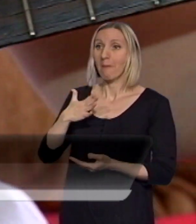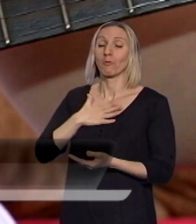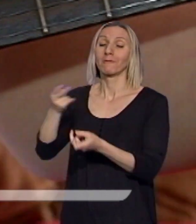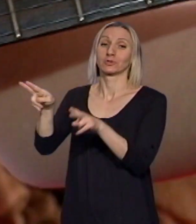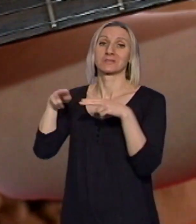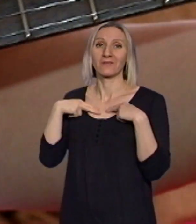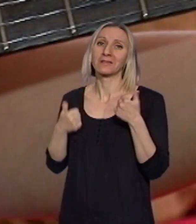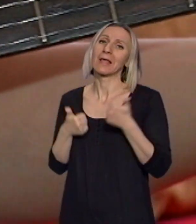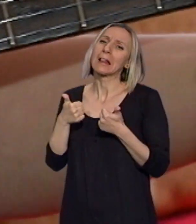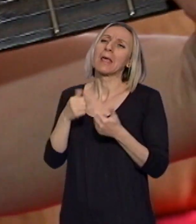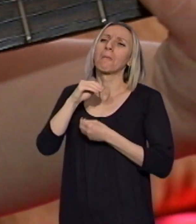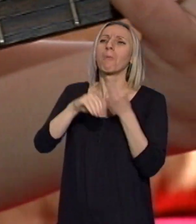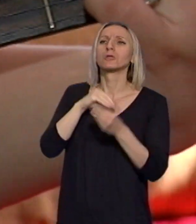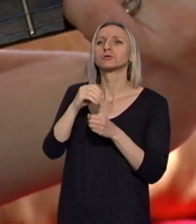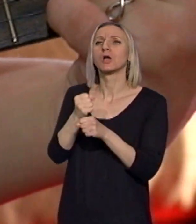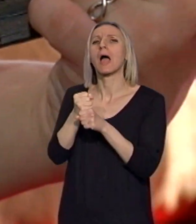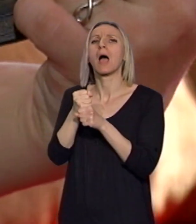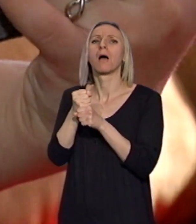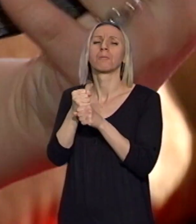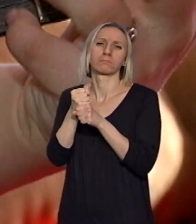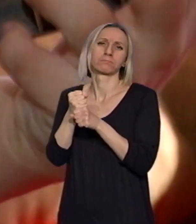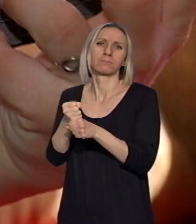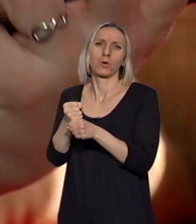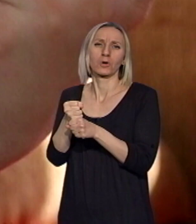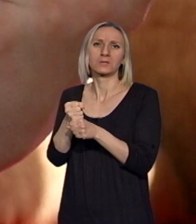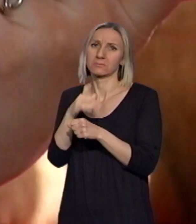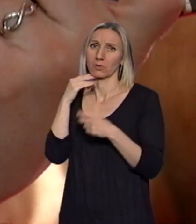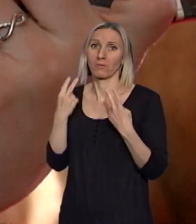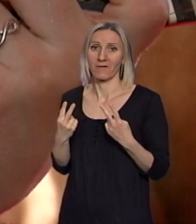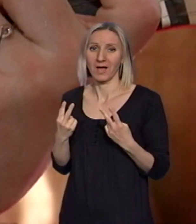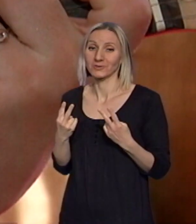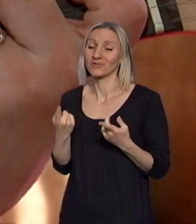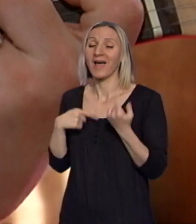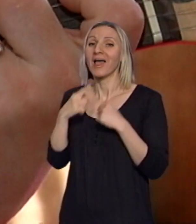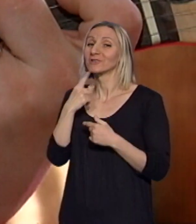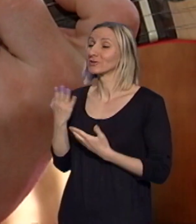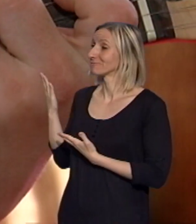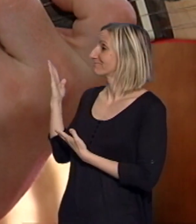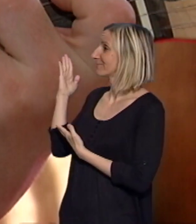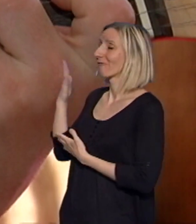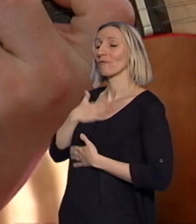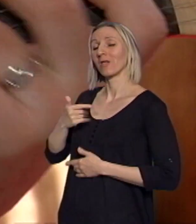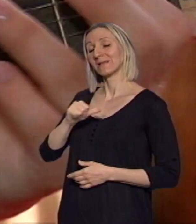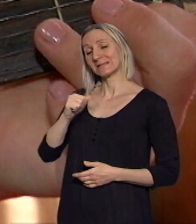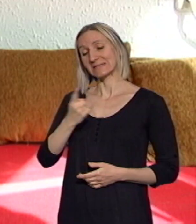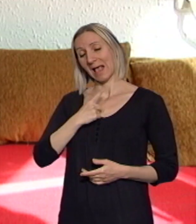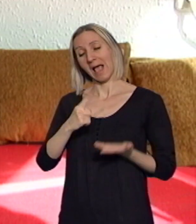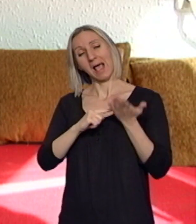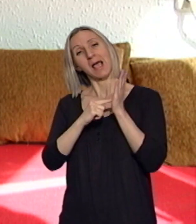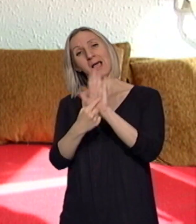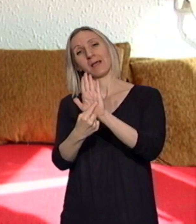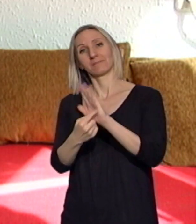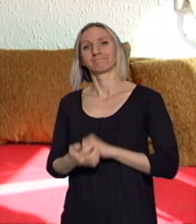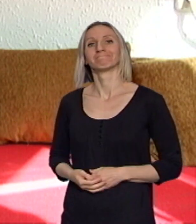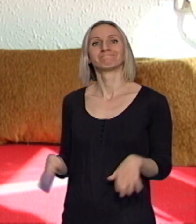važna. Međutim, rečeno nam je da naša glavna glumica u ovoj epizodi voli sama da se predstavi.